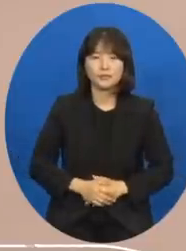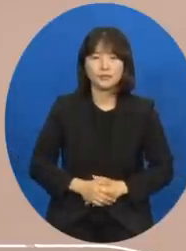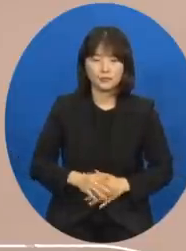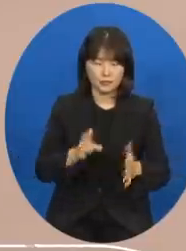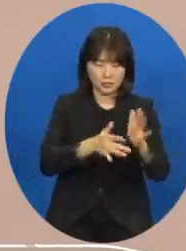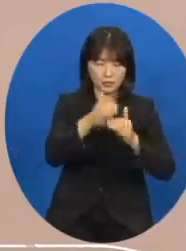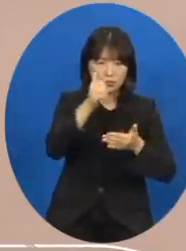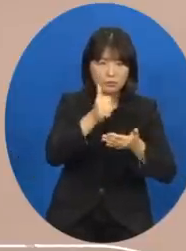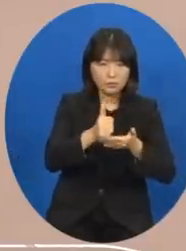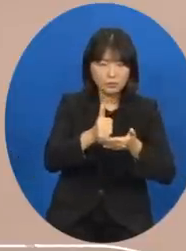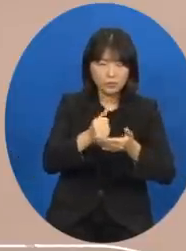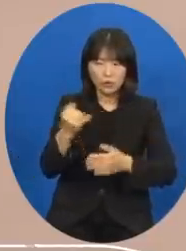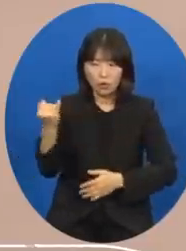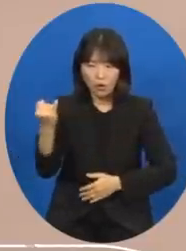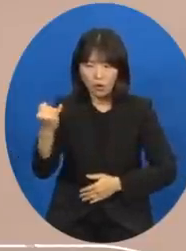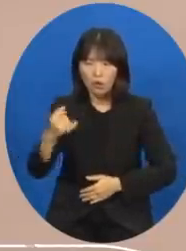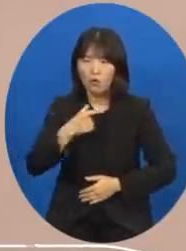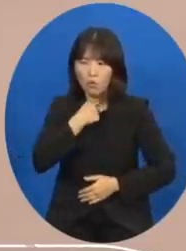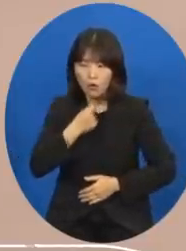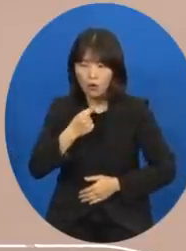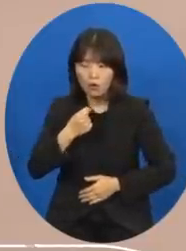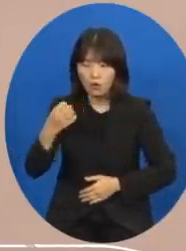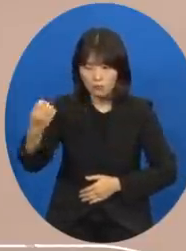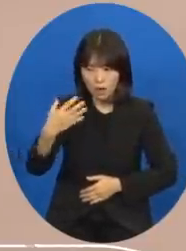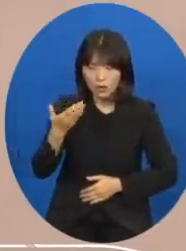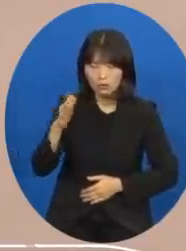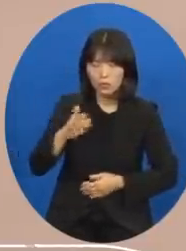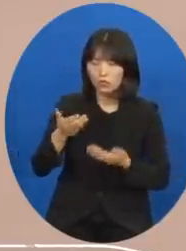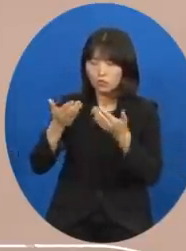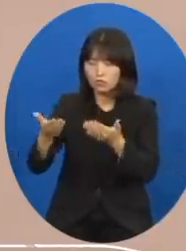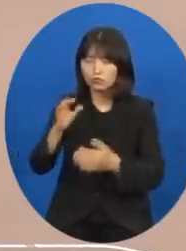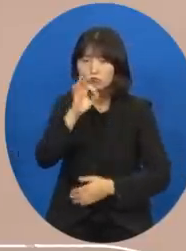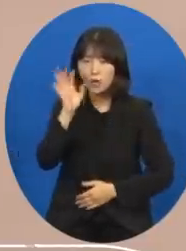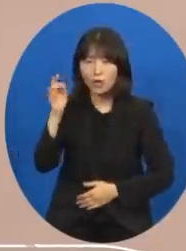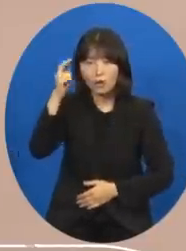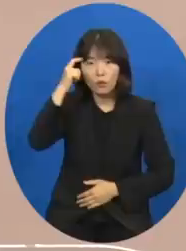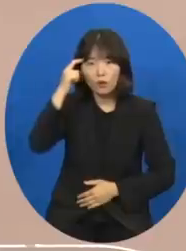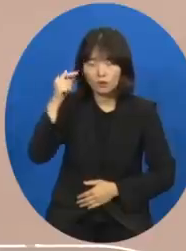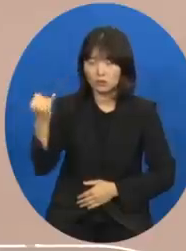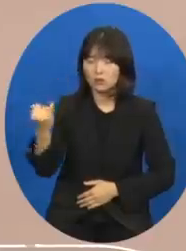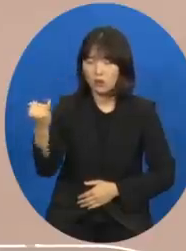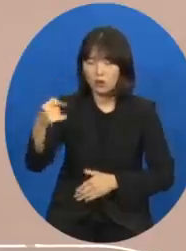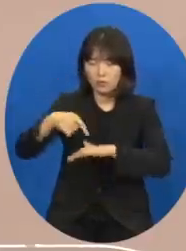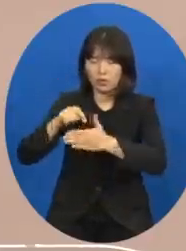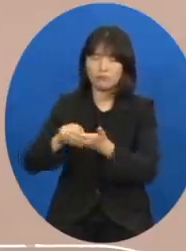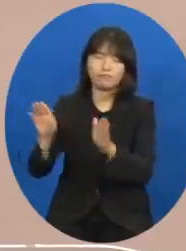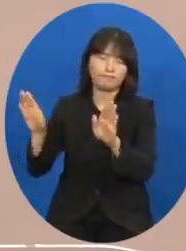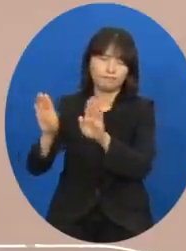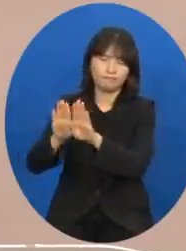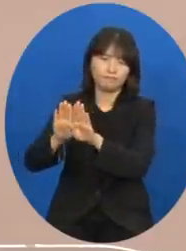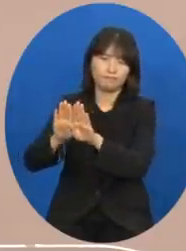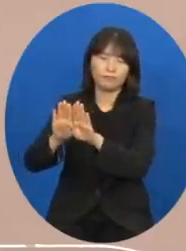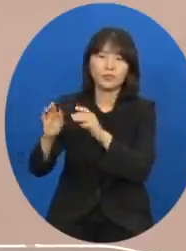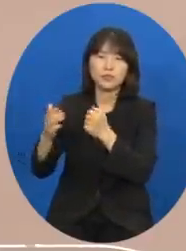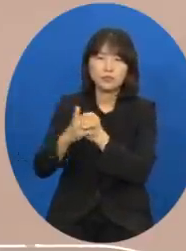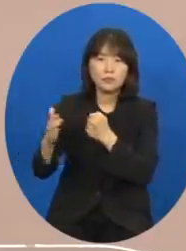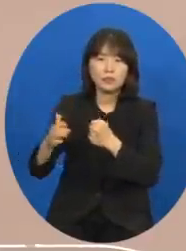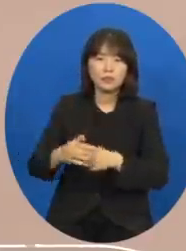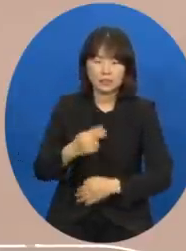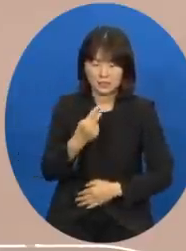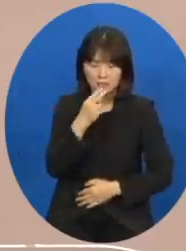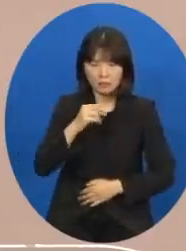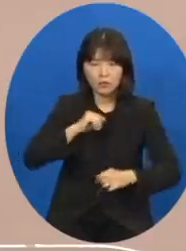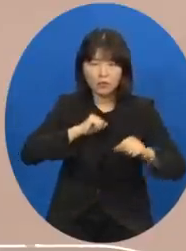예수님께서 그 여인이 그걸 원해도 주실 수가 없었어요. 왜냐하면 그 여인의 마음이 꽉 닫혀 있었기 때문입니다. 생명의 역사는